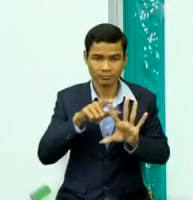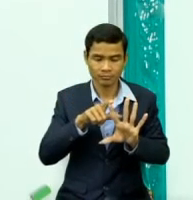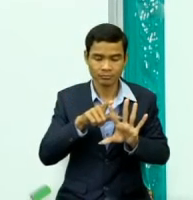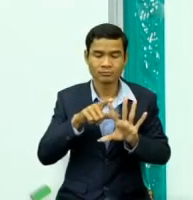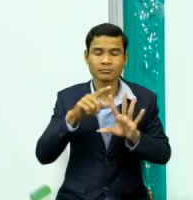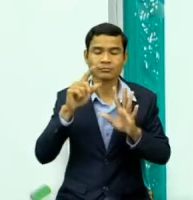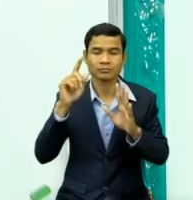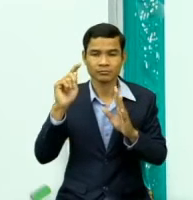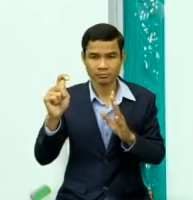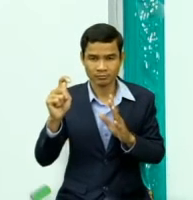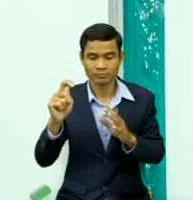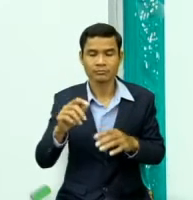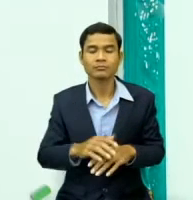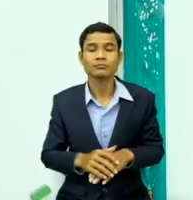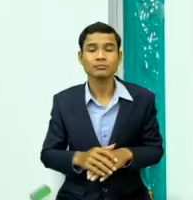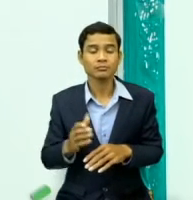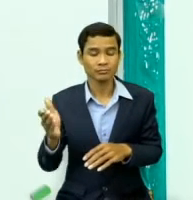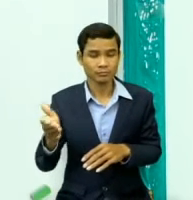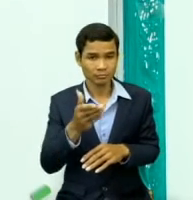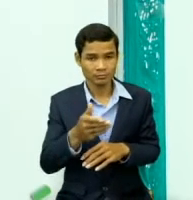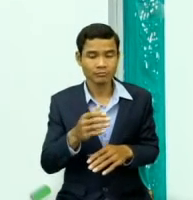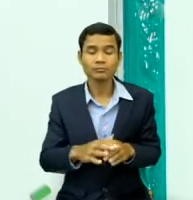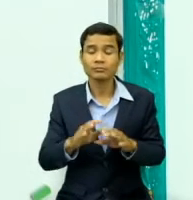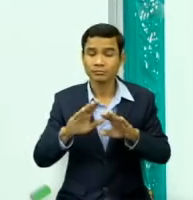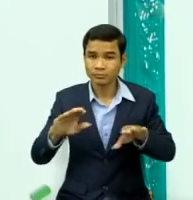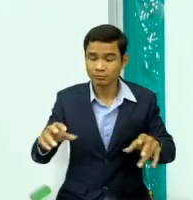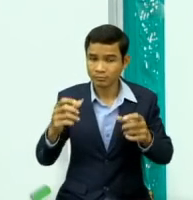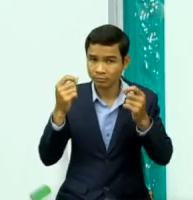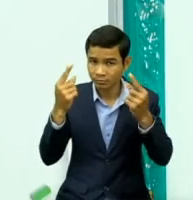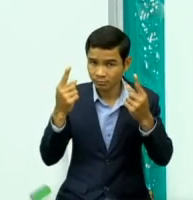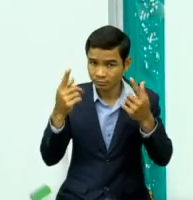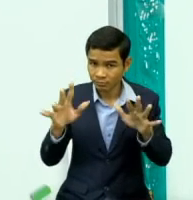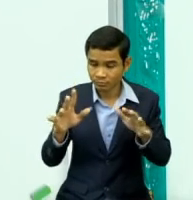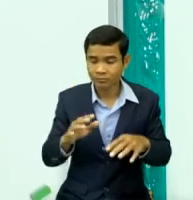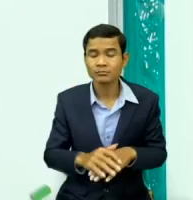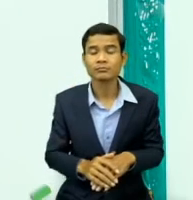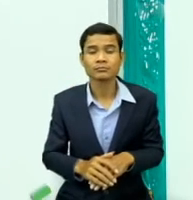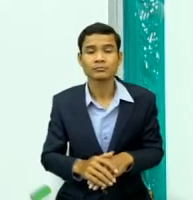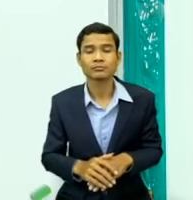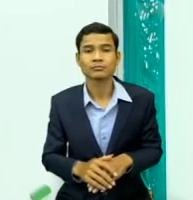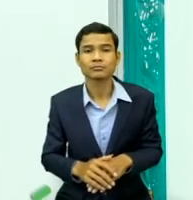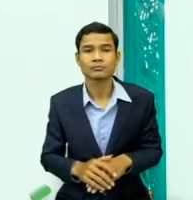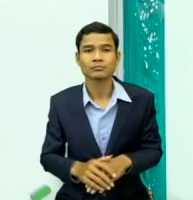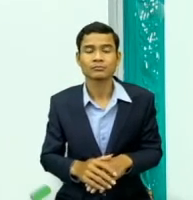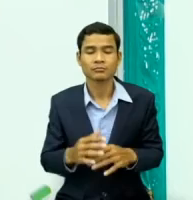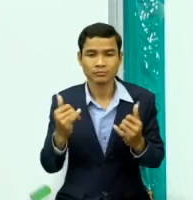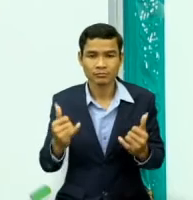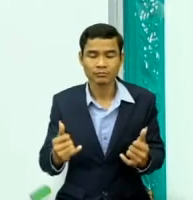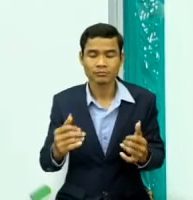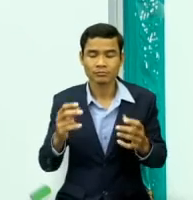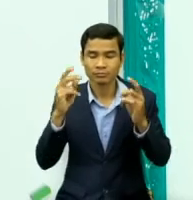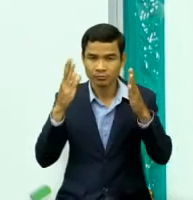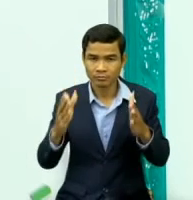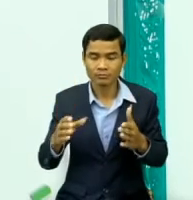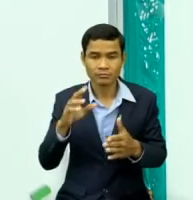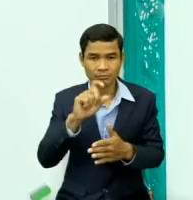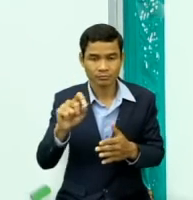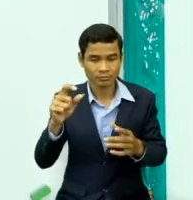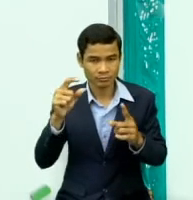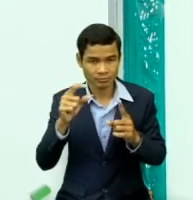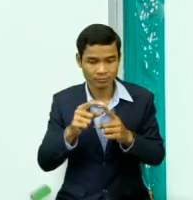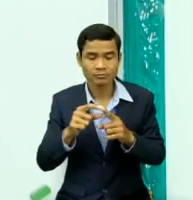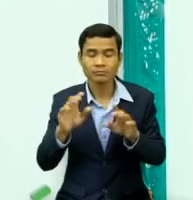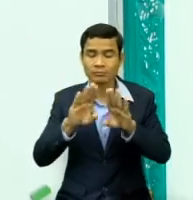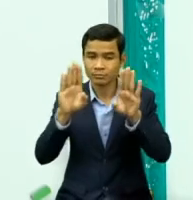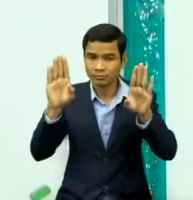pí nắng rờ chà con toàn hỏi chà ở đây này có sơ sơ bị nế để lời cái